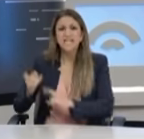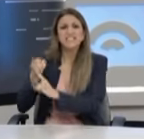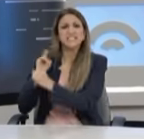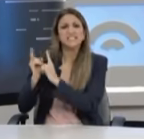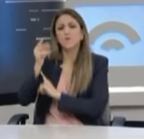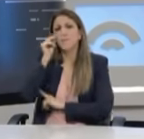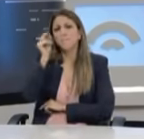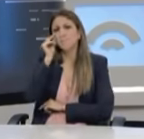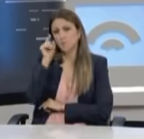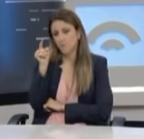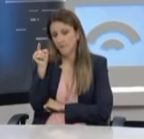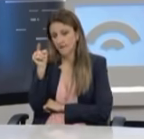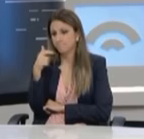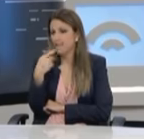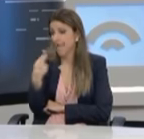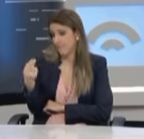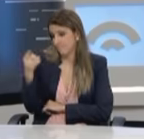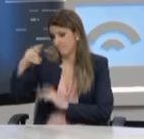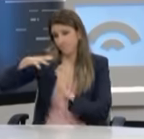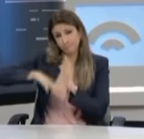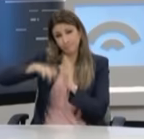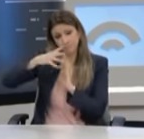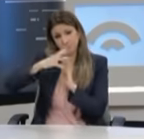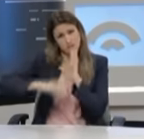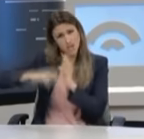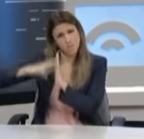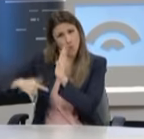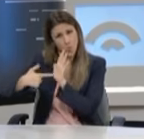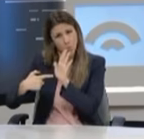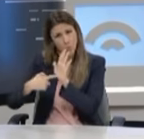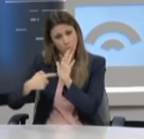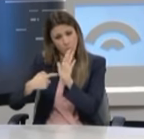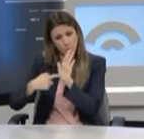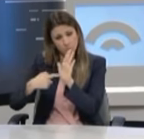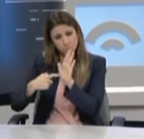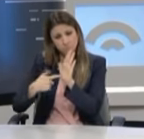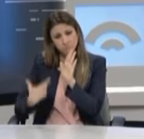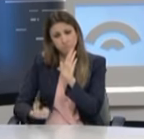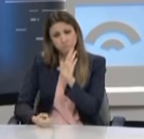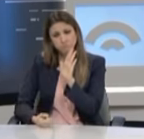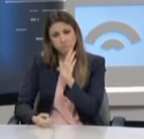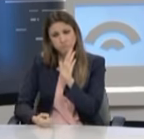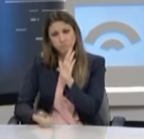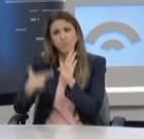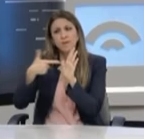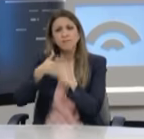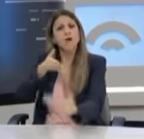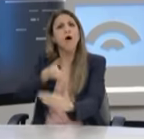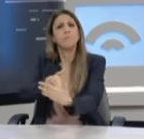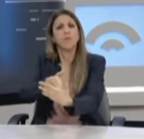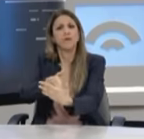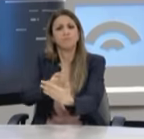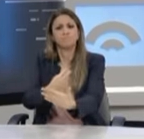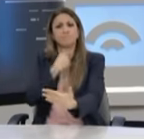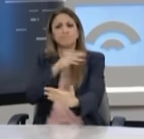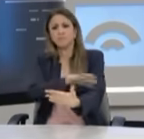Πρεσπών θα εμποδίζει ή θα εμποδίσει τάχα ένα ισλαμικό τόξο,